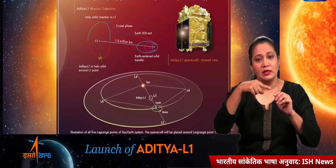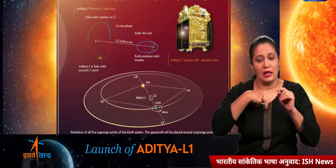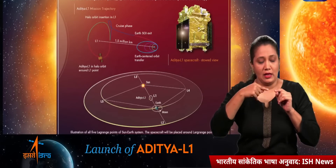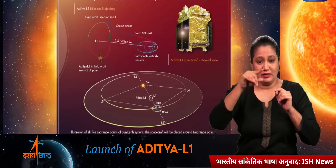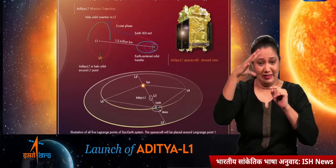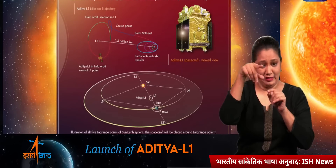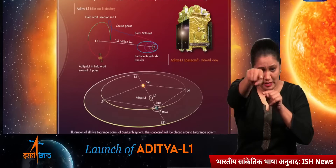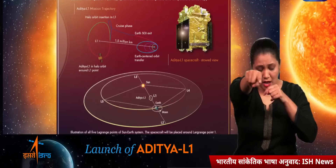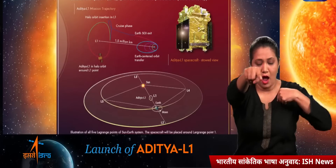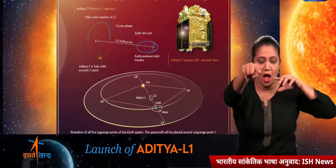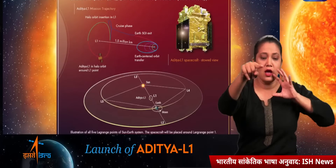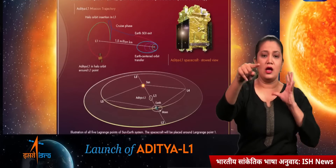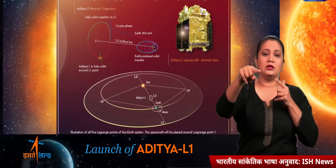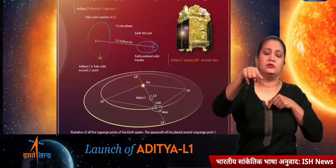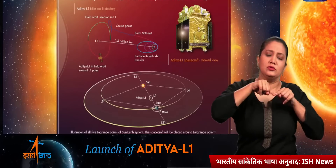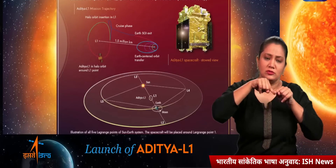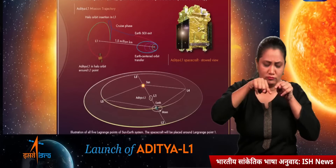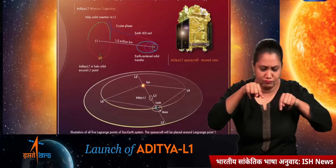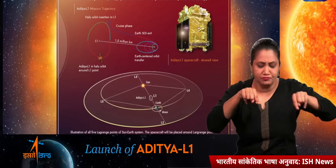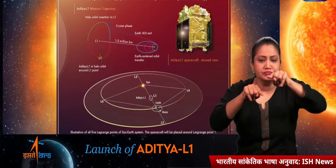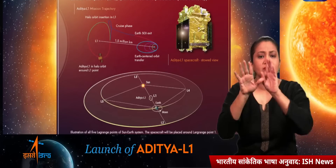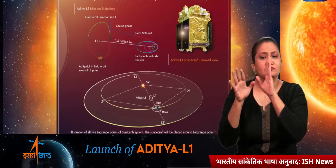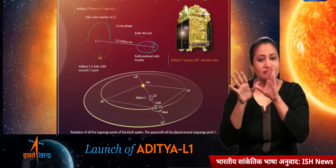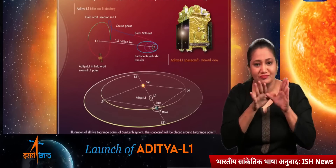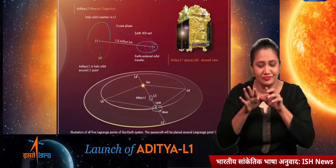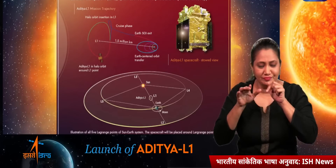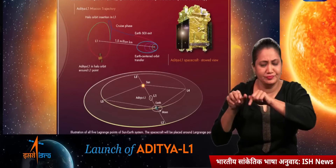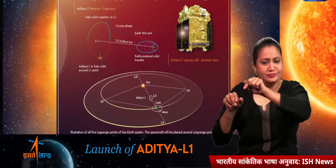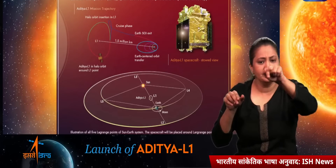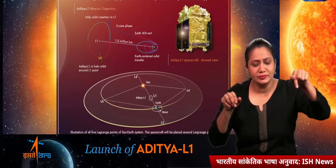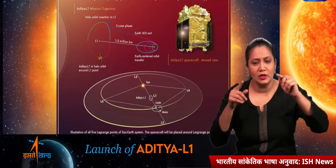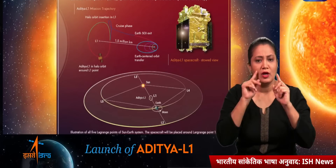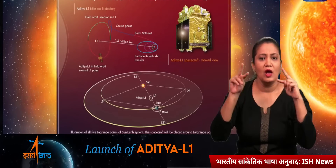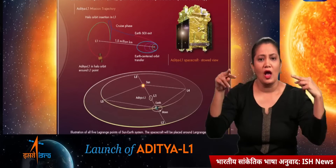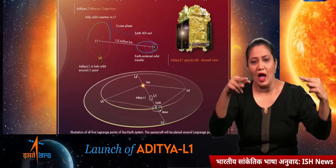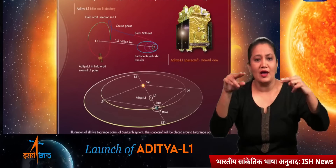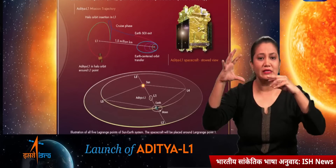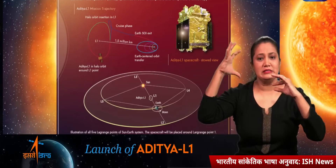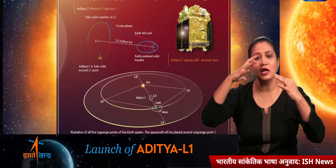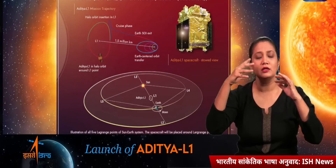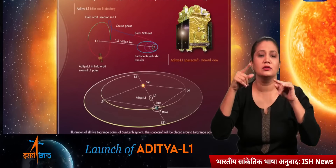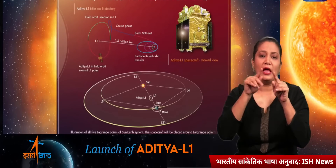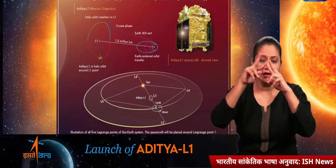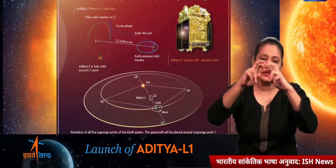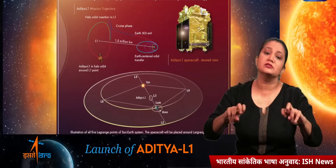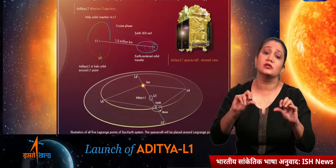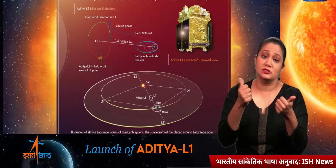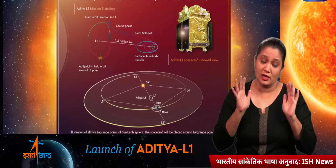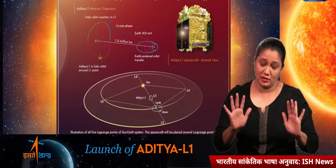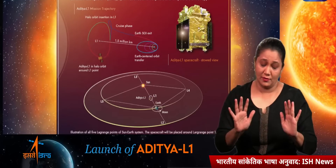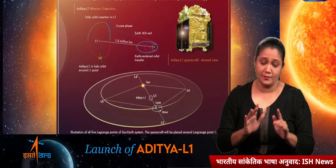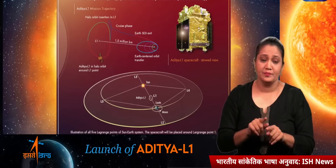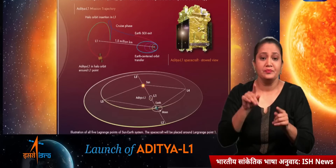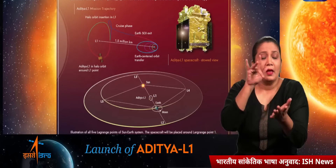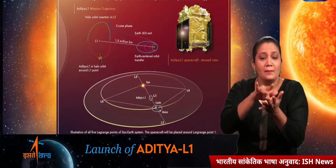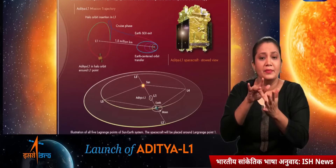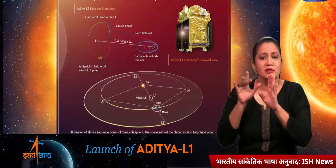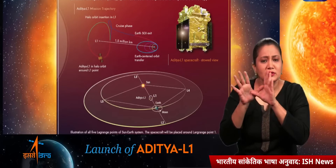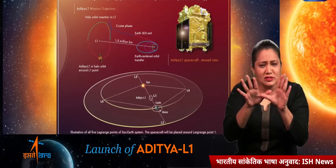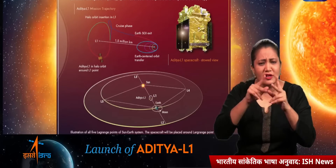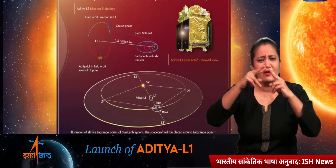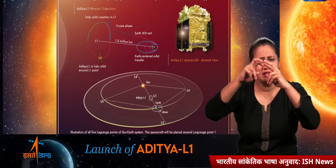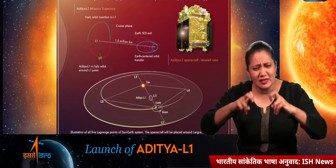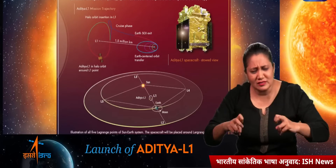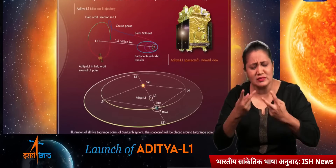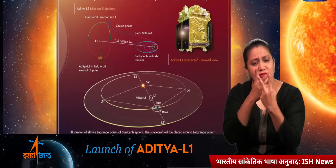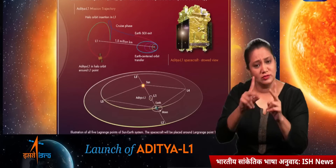इन पॉइंट्स में अंतरिक्ष यान को भेजकर कम से कम ईंधन की खपत पर या उस स्थान पर अंतरिक्ष प्रयोगों को